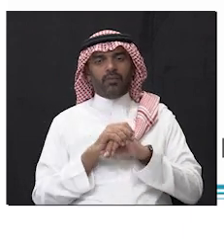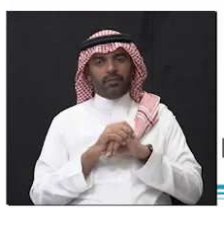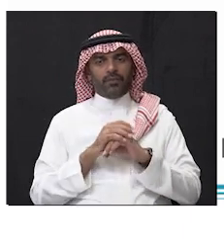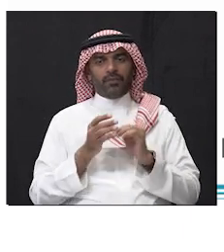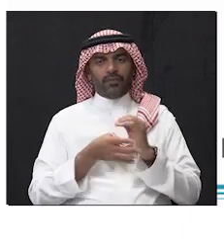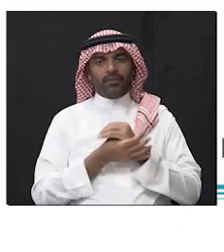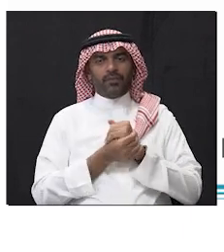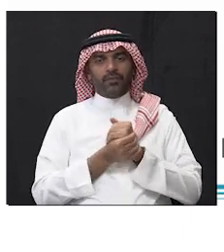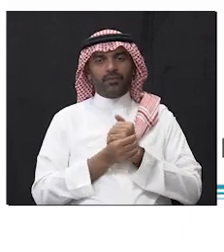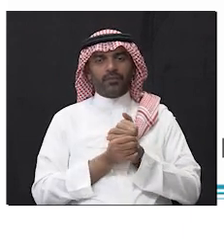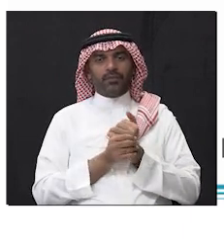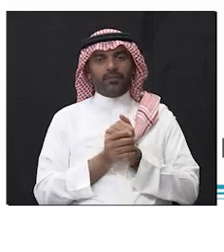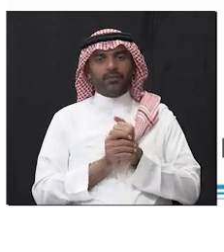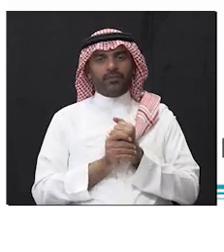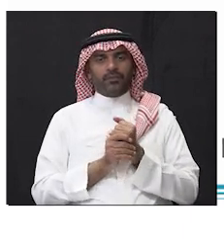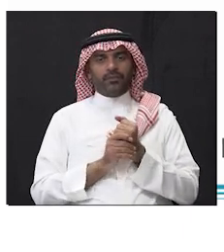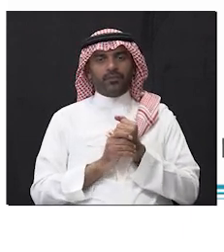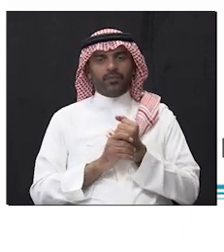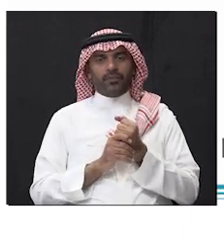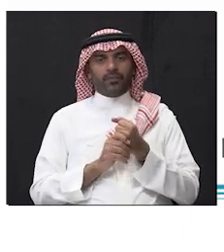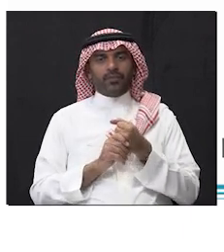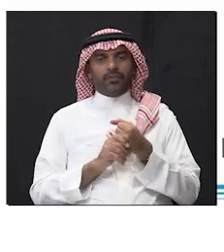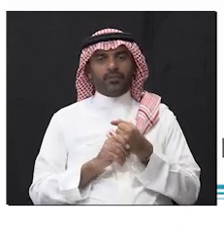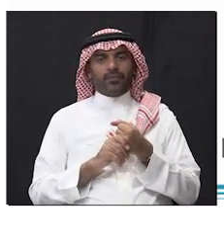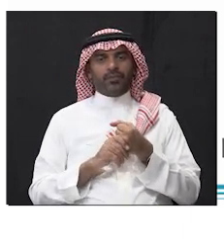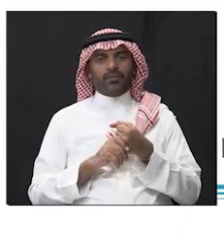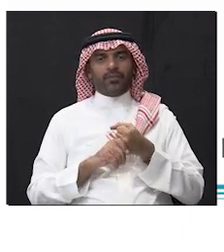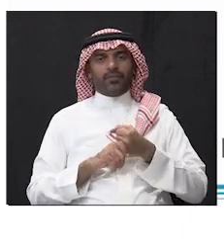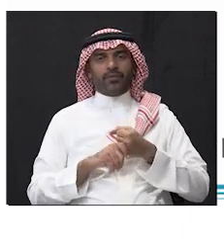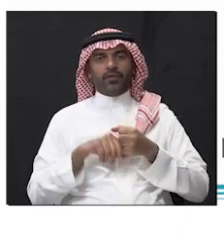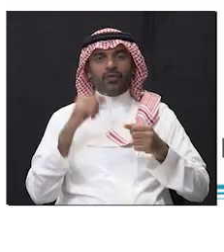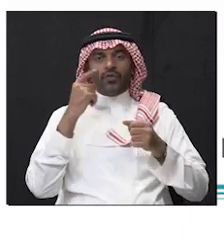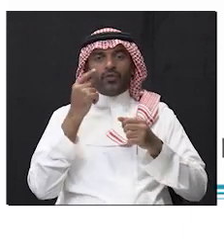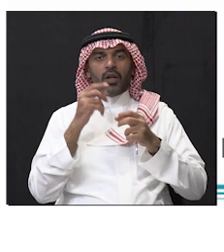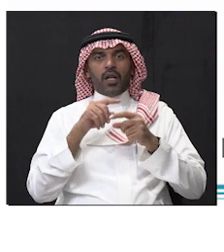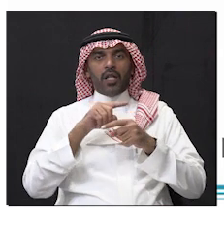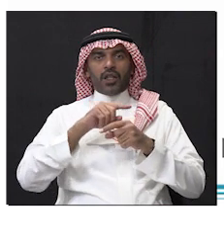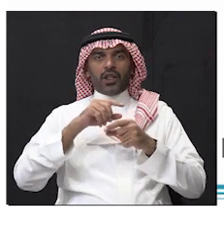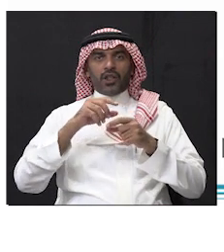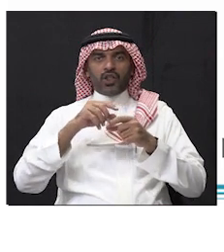قارن بين الجهاز الدوراني المفتوح والمغلق في الرخويات.